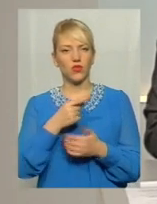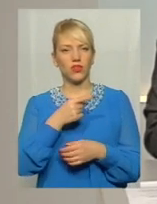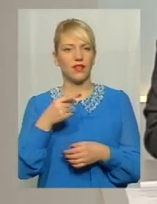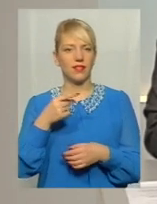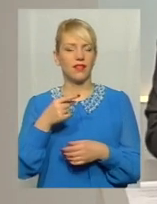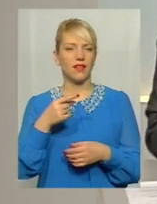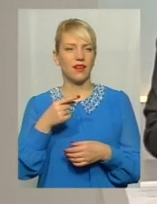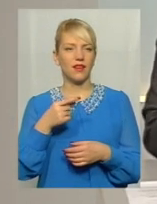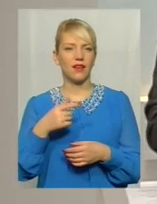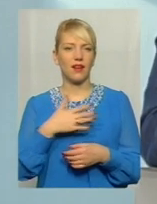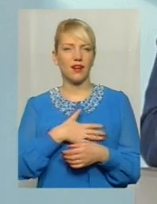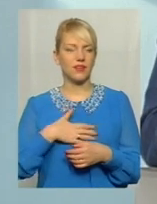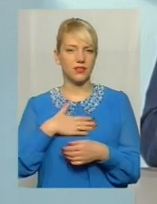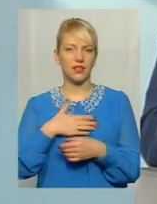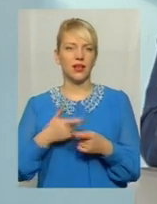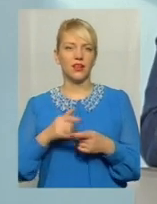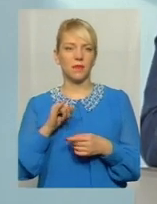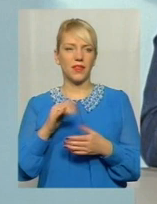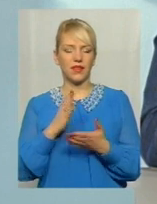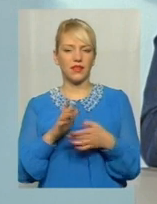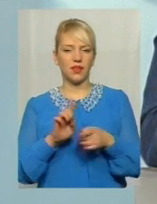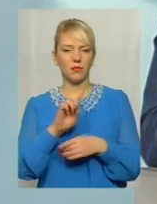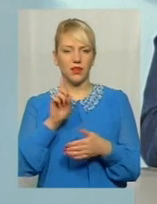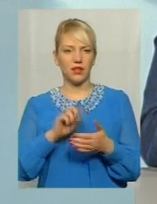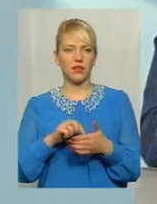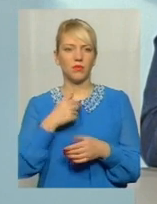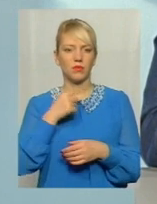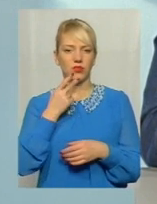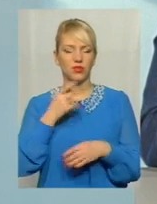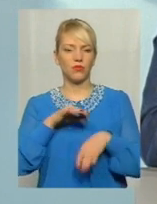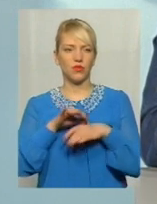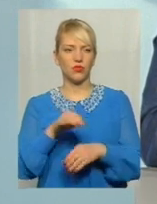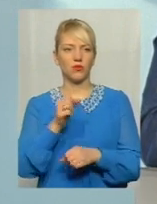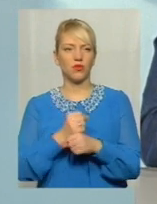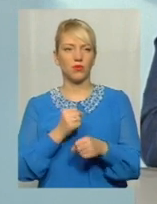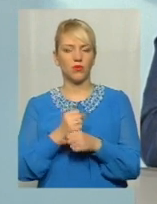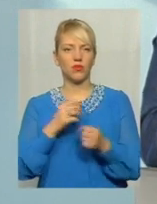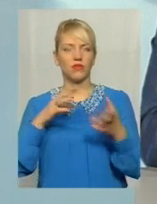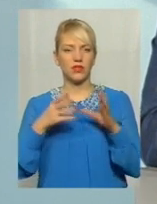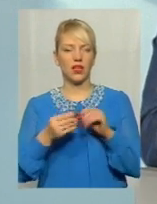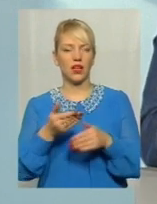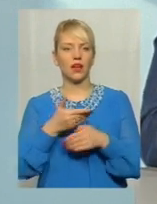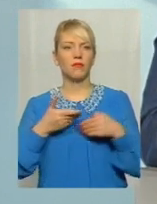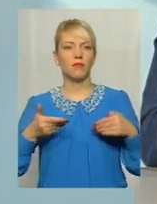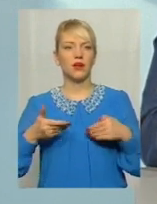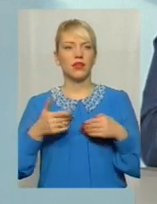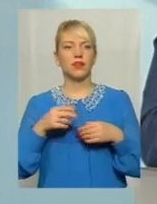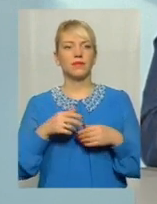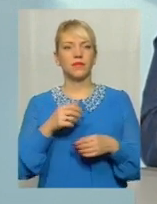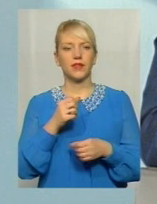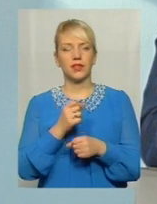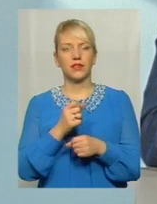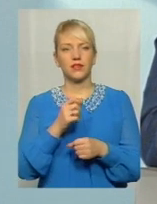з цими питаннями ми працюємо, ми постійно проводимо роботу і взагалі ми з роботою